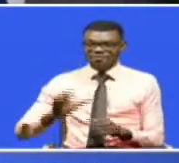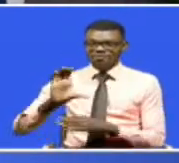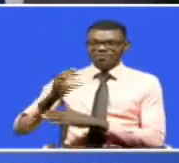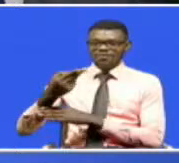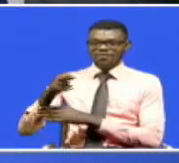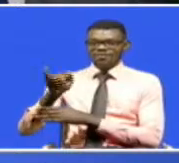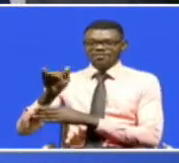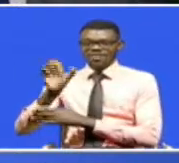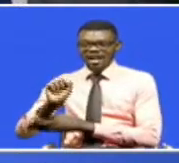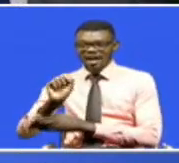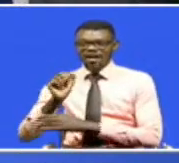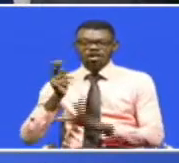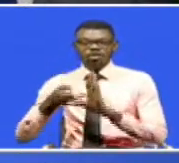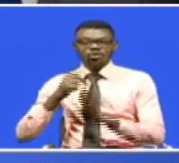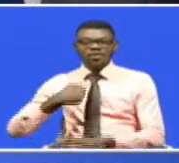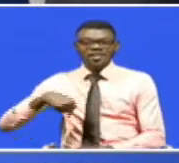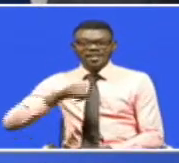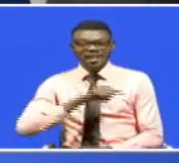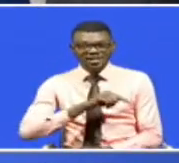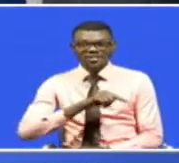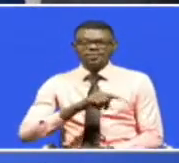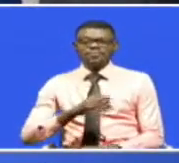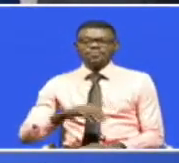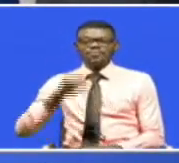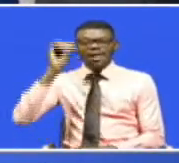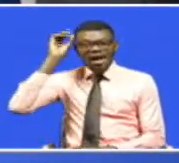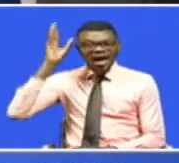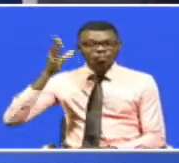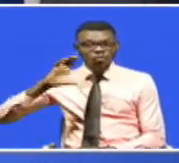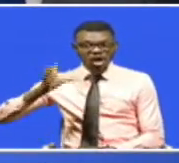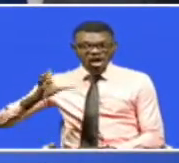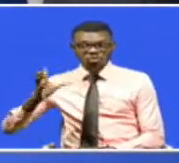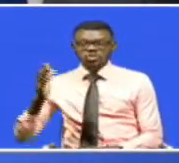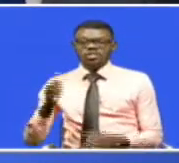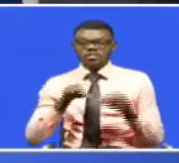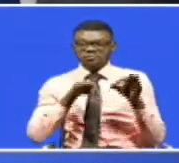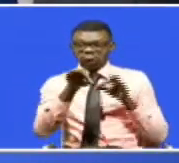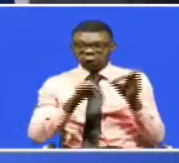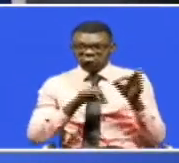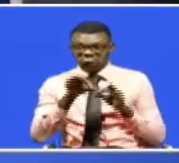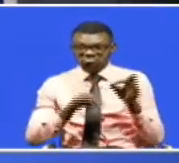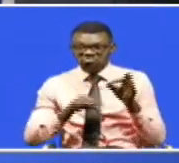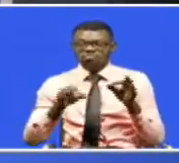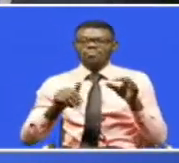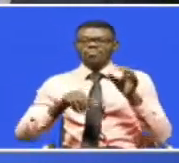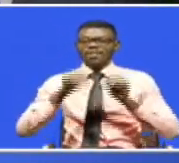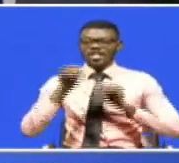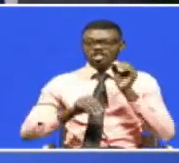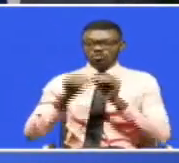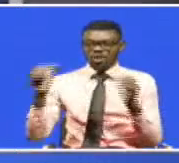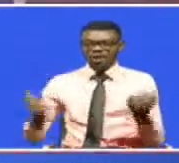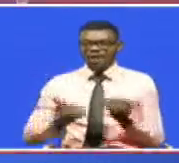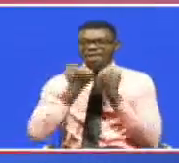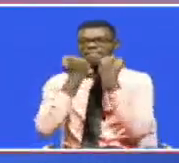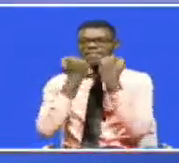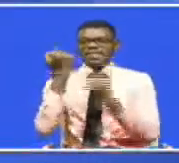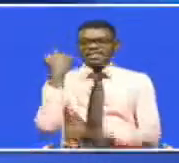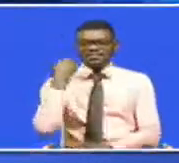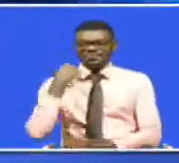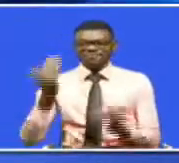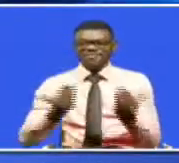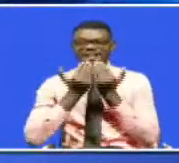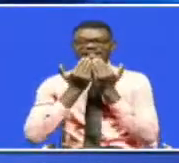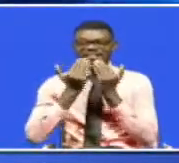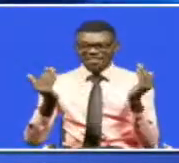Tairu akiungana nasi kutoka eneo la Juja, kaunti ya Kiambu, akitupatia tathmini ya kina kuhusu uchaguzi uliofanyika hapo jana. Shukrani